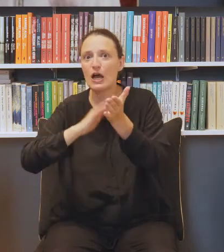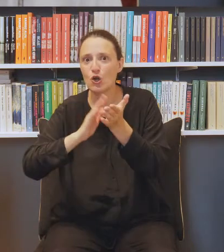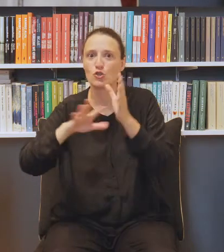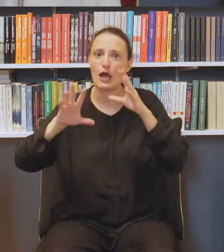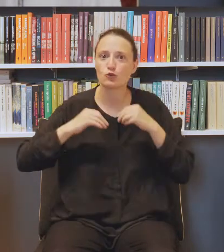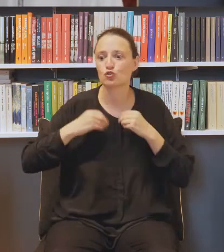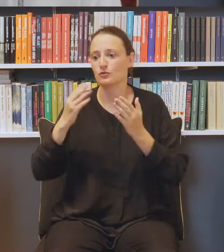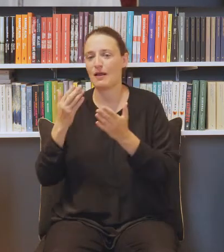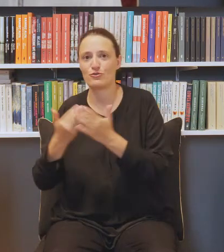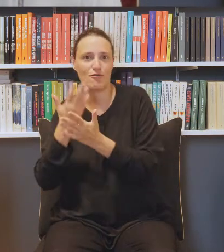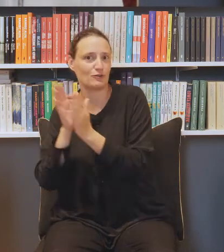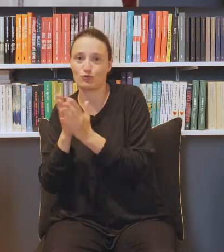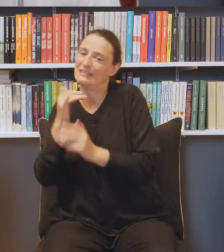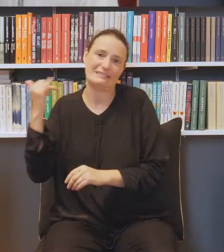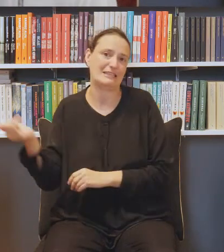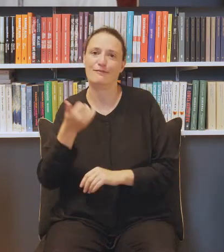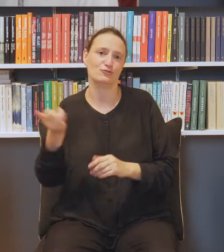nagroda, nowa książka, to zawsze o tobie piszą.